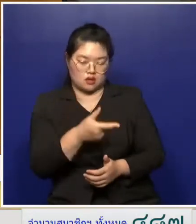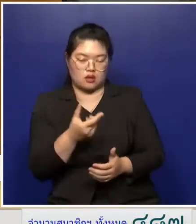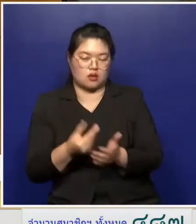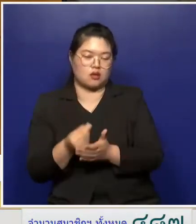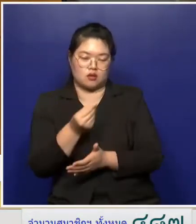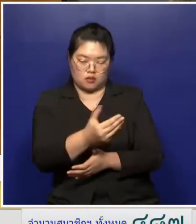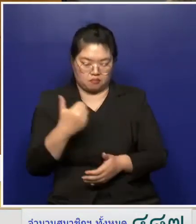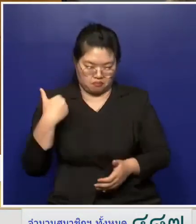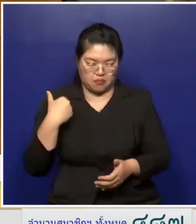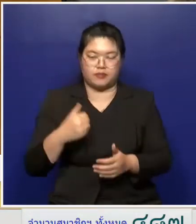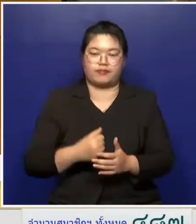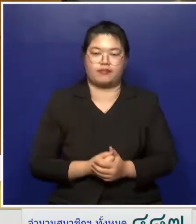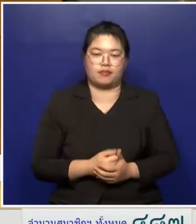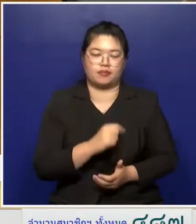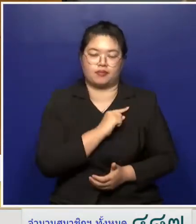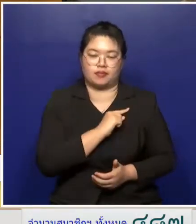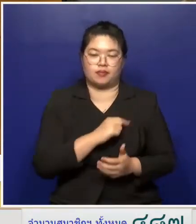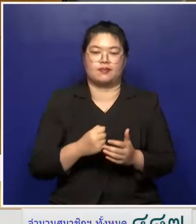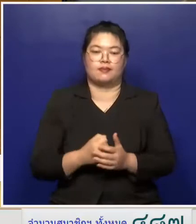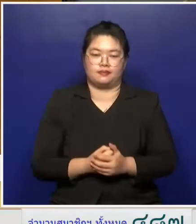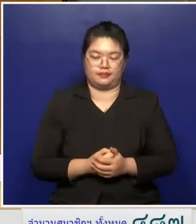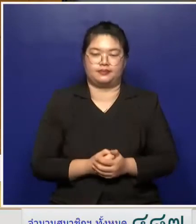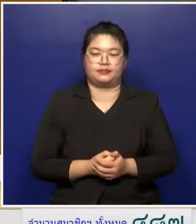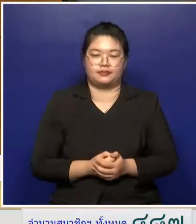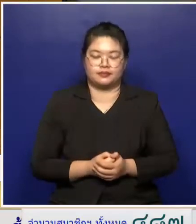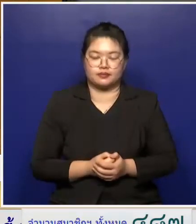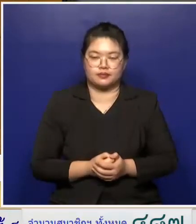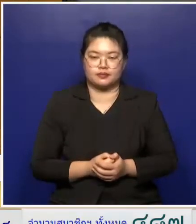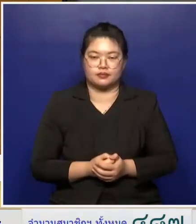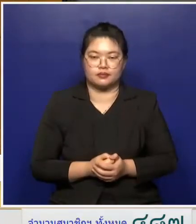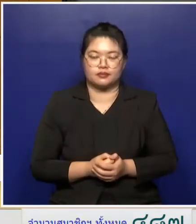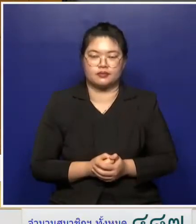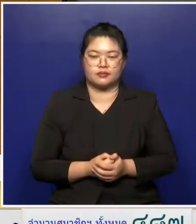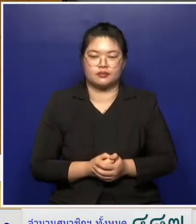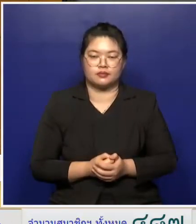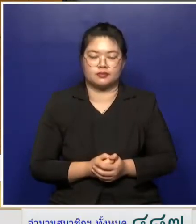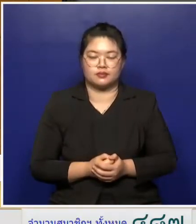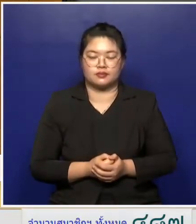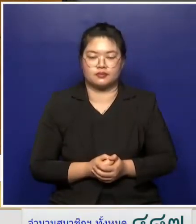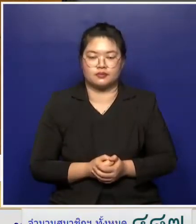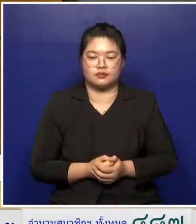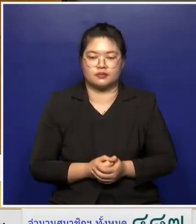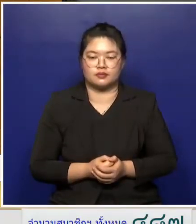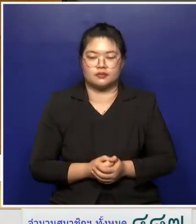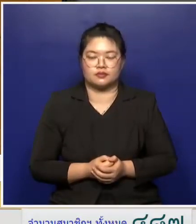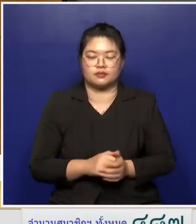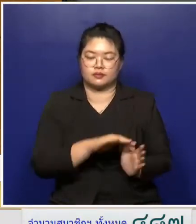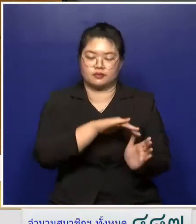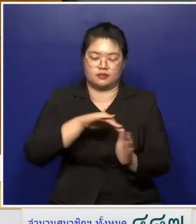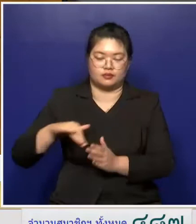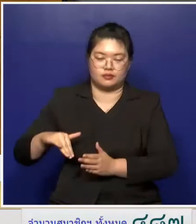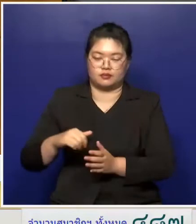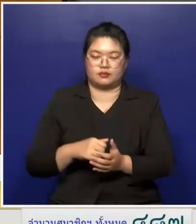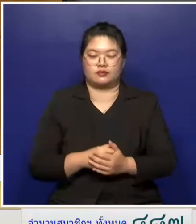กปครัคดีทอัี้กเป็คค๋อีส่นนึงใ